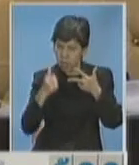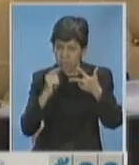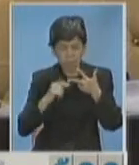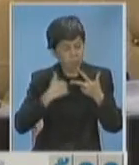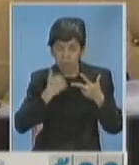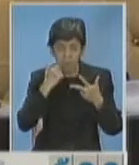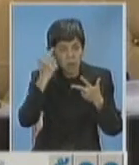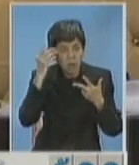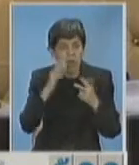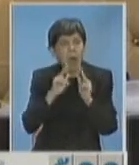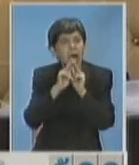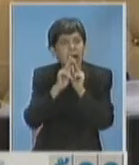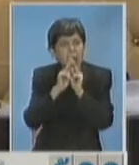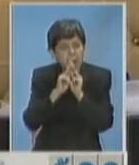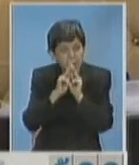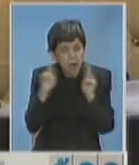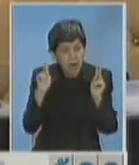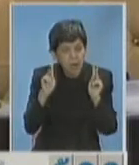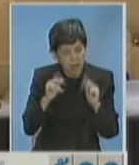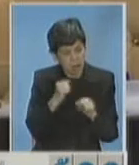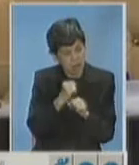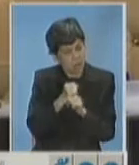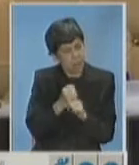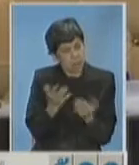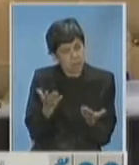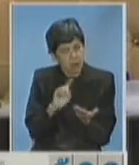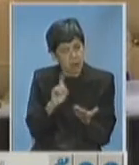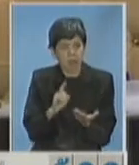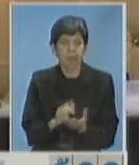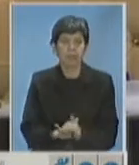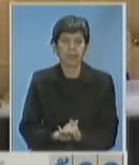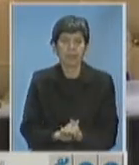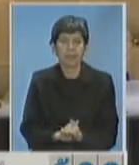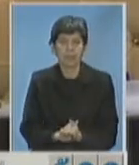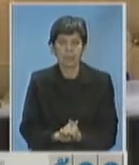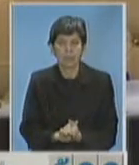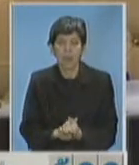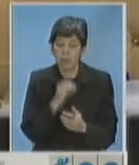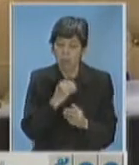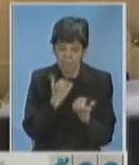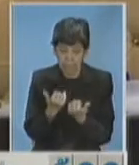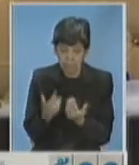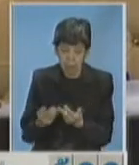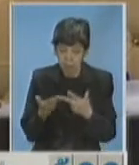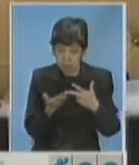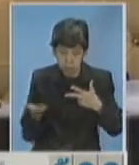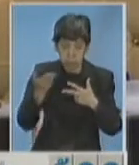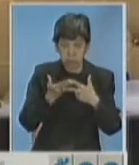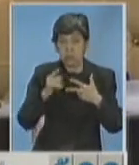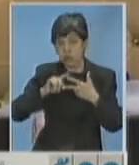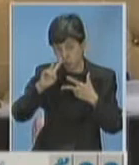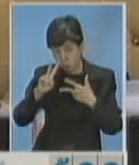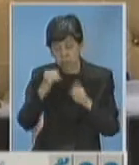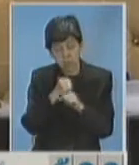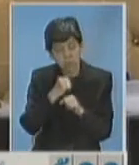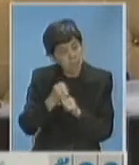ข้าใจว่าทำไมกรรมาธิการได้ผ่านเรื่องนี้มาได้ยังไงทีนี้ในเมื่อผ่านเรื่องนี้มาแล้วเนี่ยให้มีการสงวน